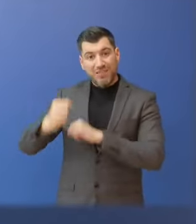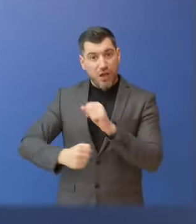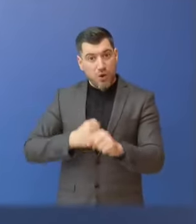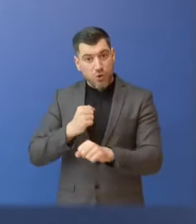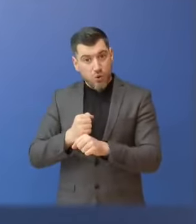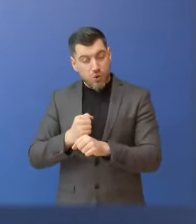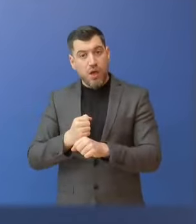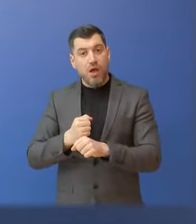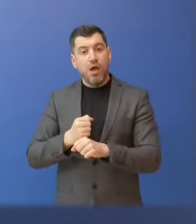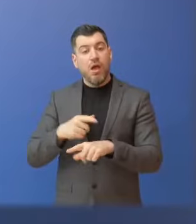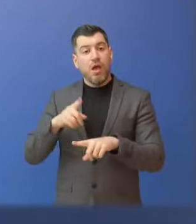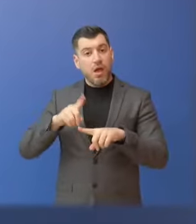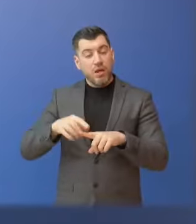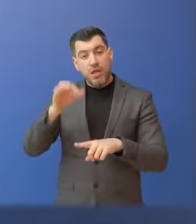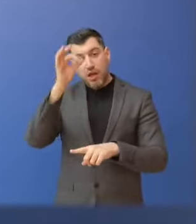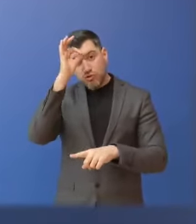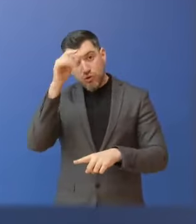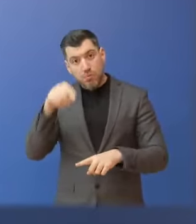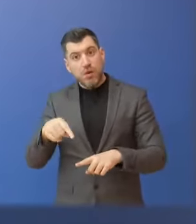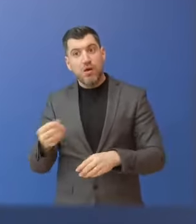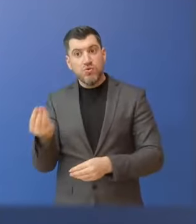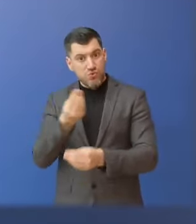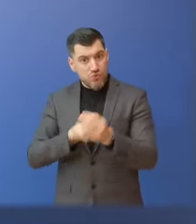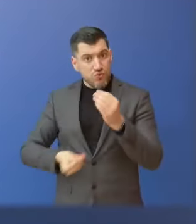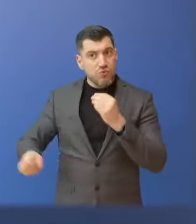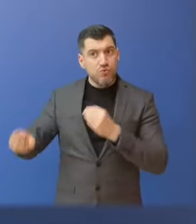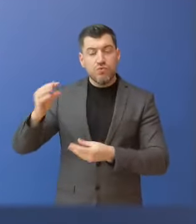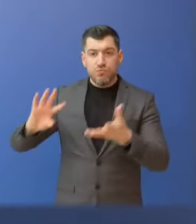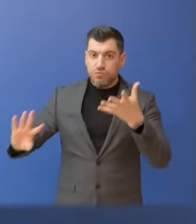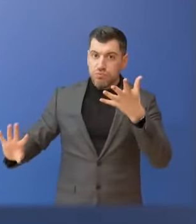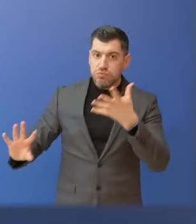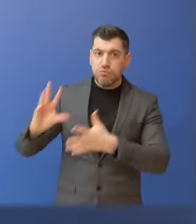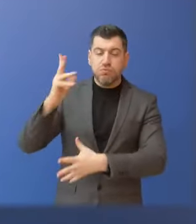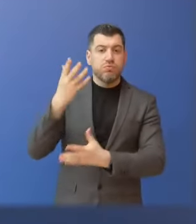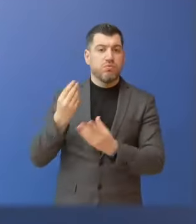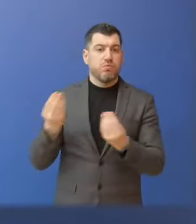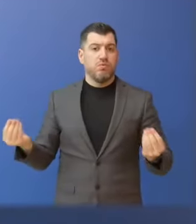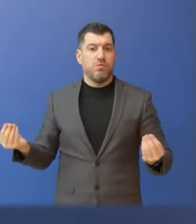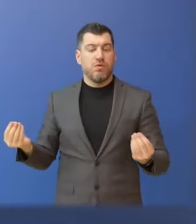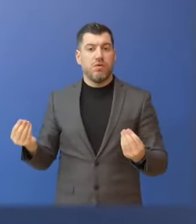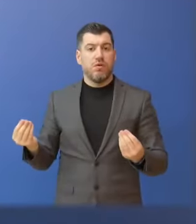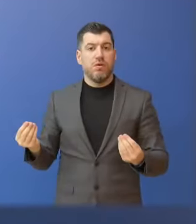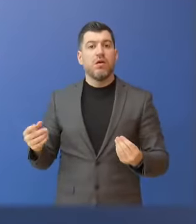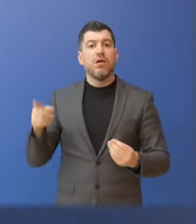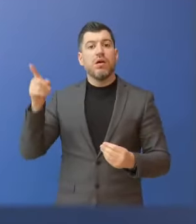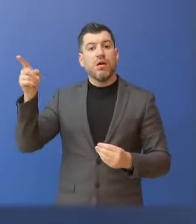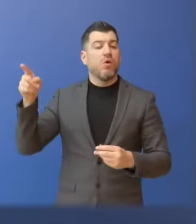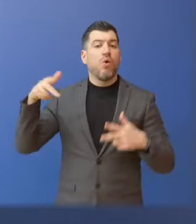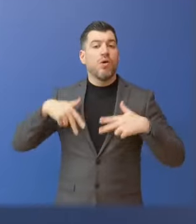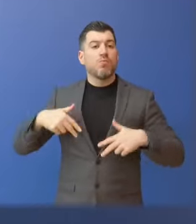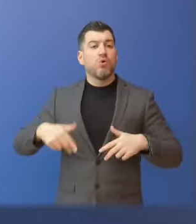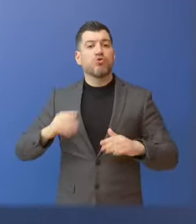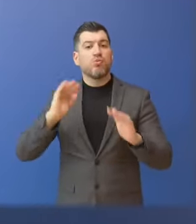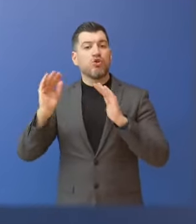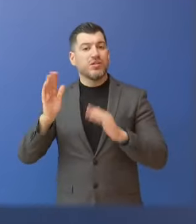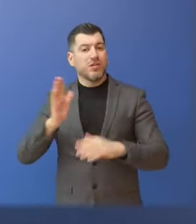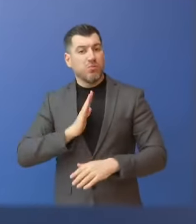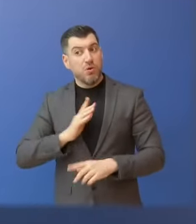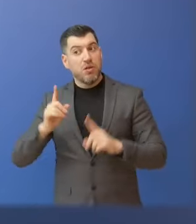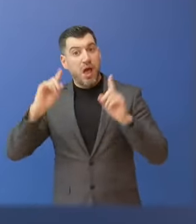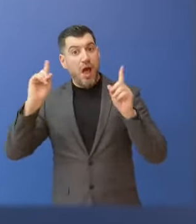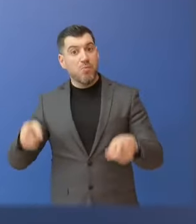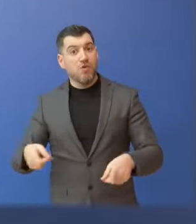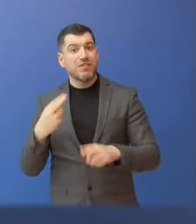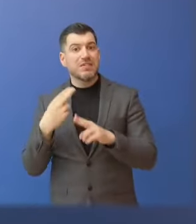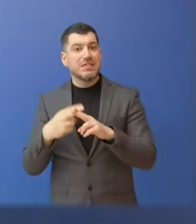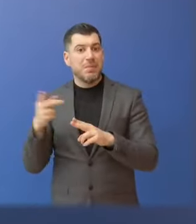αττικής κεί π ταν το μεγαλ πρόβλημα ελήφθει μια πολύ σημαντική απόφαση από τον υπουργό προστασίας του πολίτη τον κύριο θεοδώρου πριν